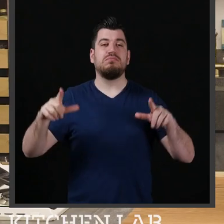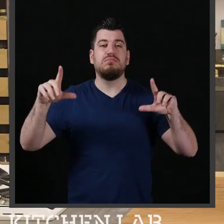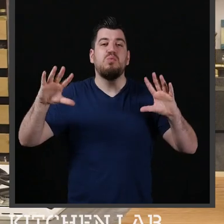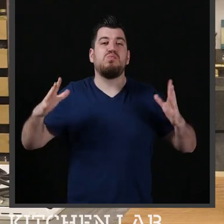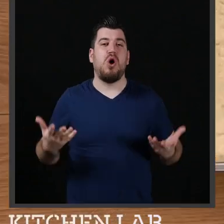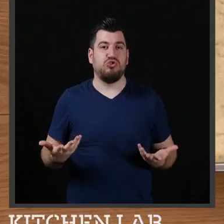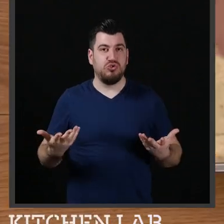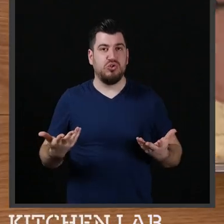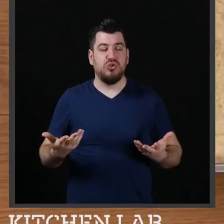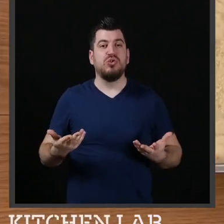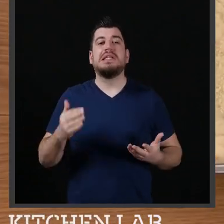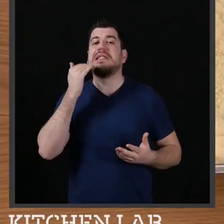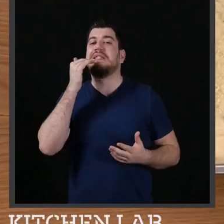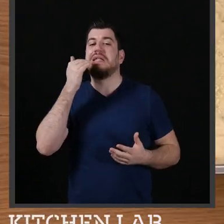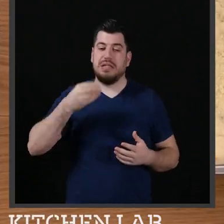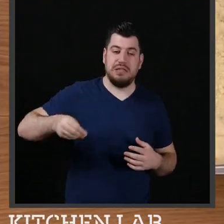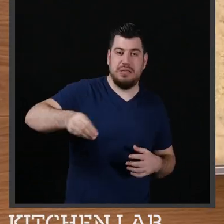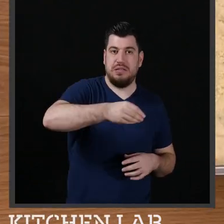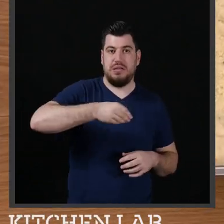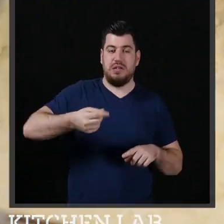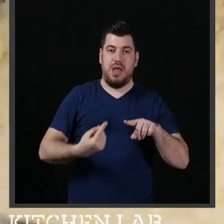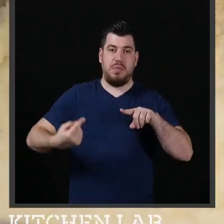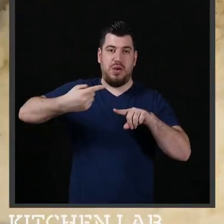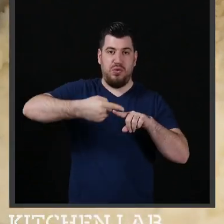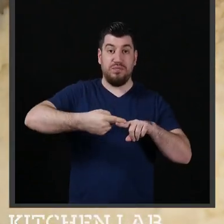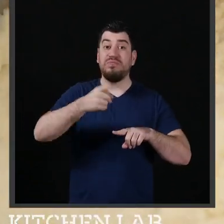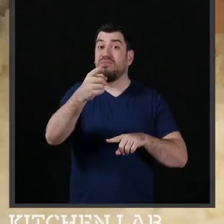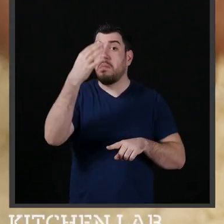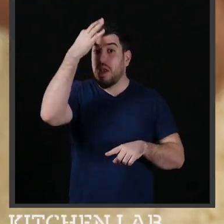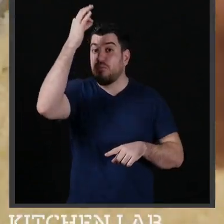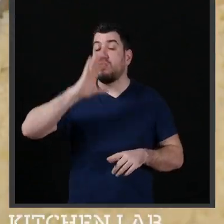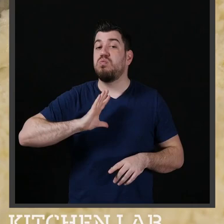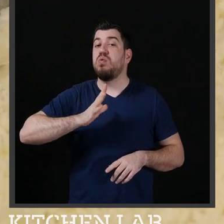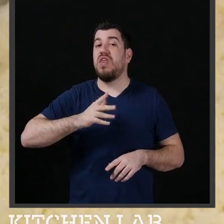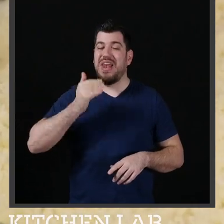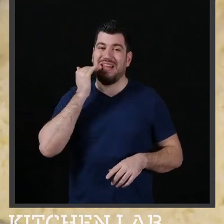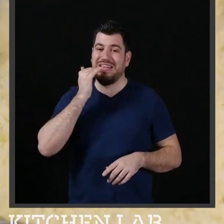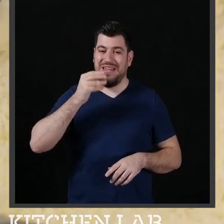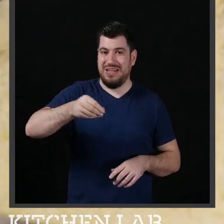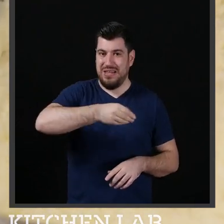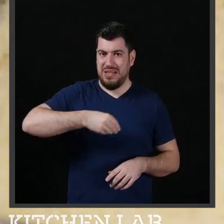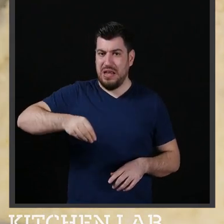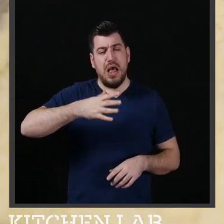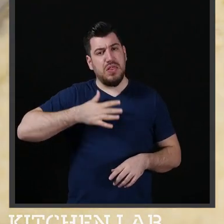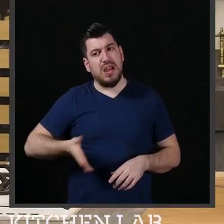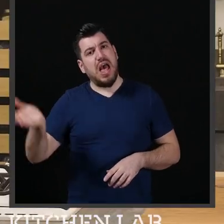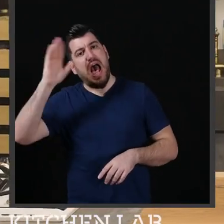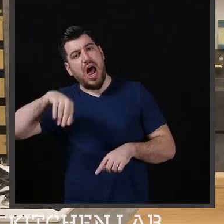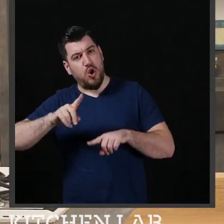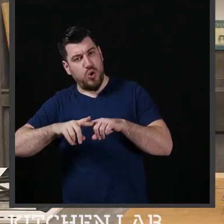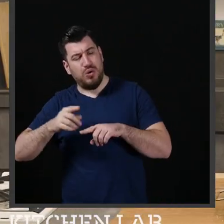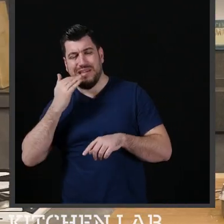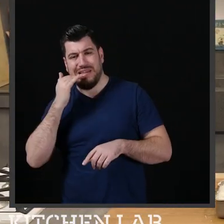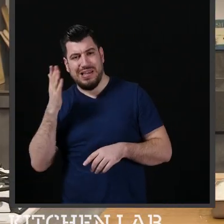αυτό? Με λίγο έξτρα τυράκι. Τώρα, σε περίπτωση που δεν θέλετε να βάλετε παρμεζάνα και θέλετε να βάλετε κάποιο άλλο ελληνικό τυρί, και βέβαια